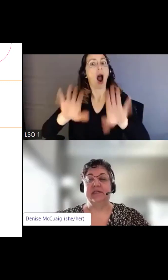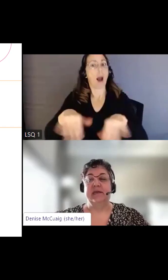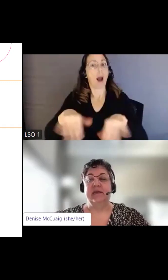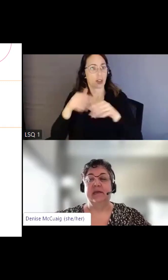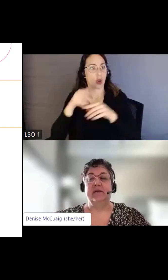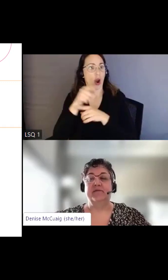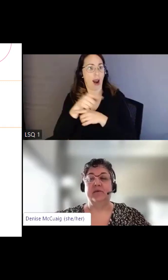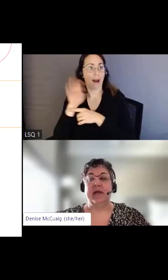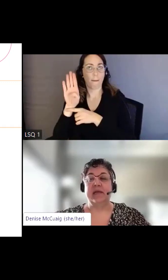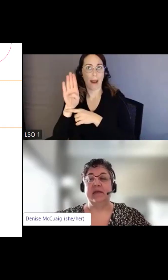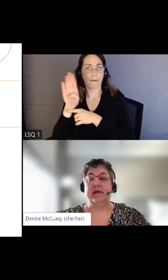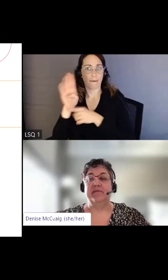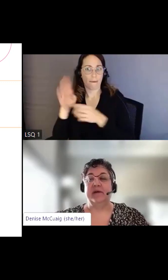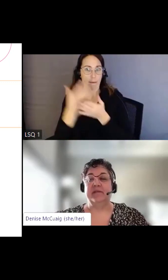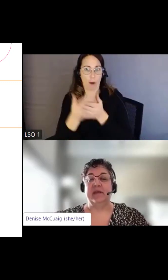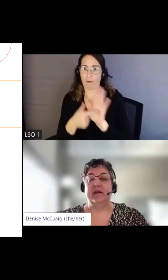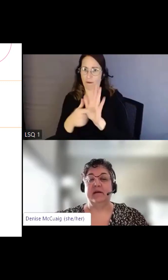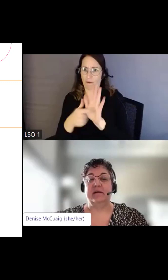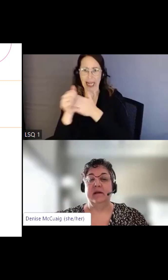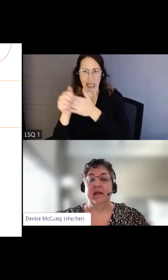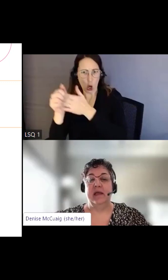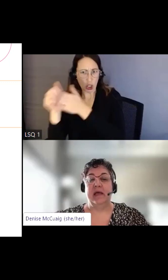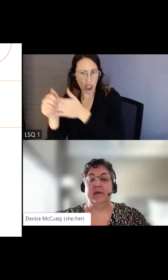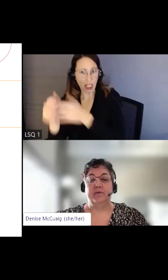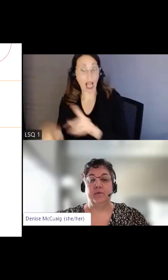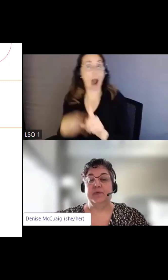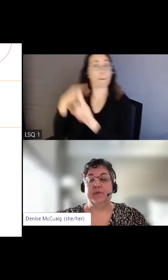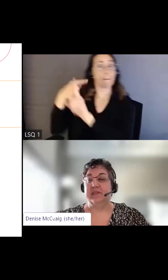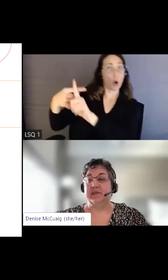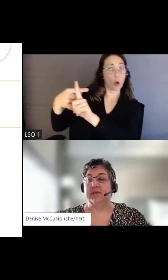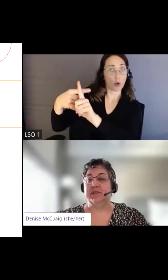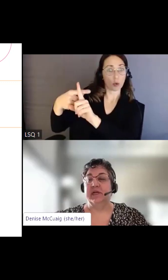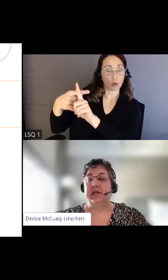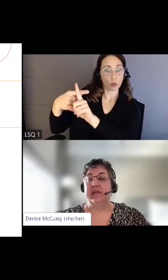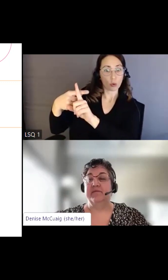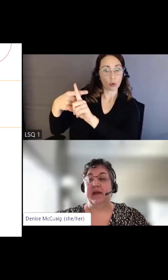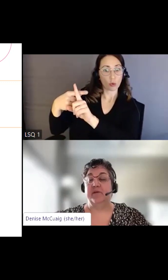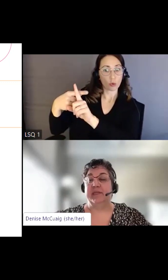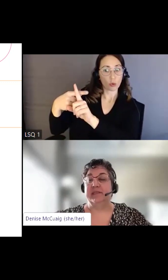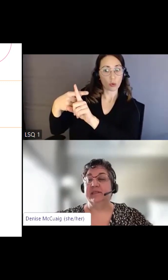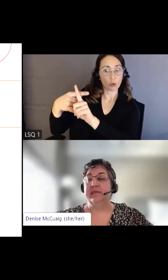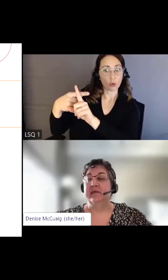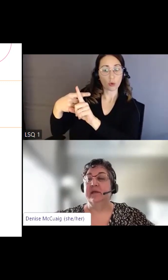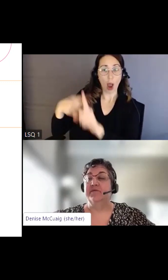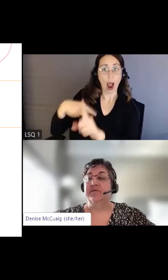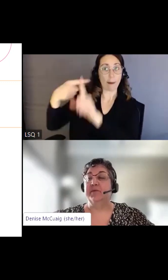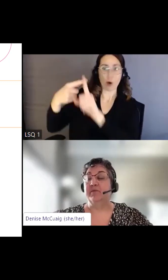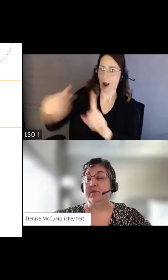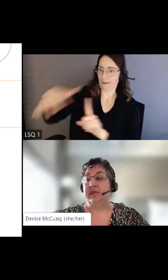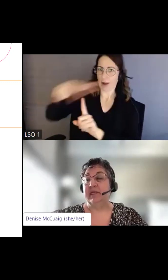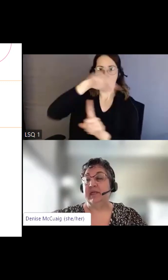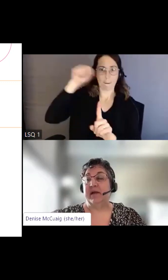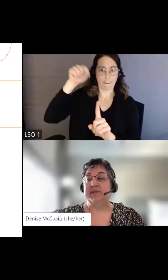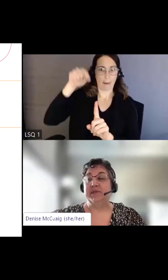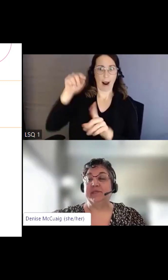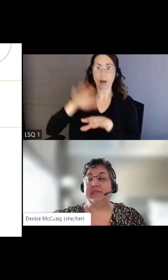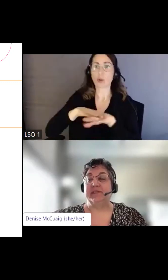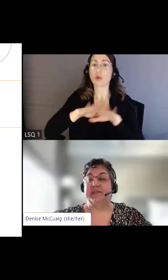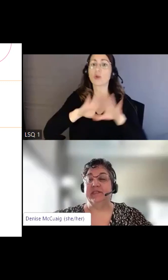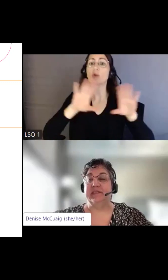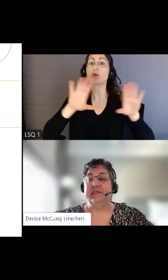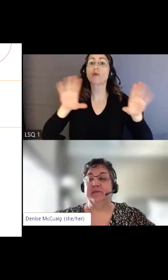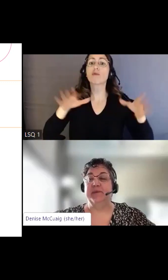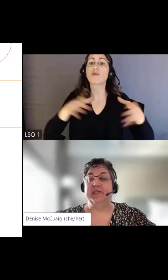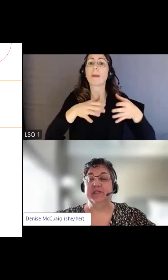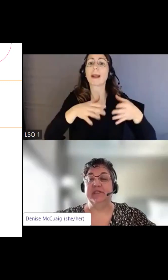importantes dans un important environnement dans le domaine des soins de la santé, donc les services de laboratoire communautaires,